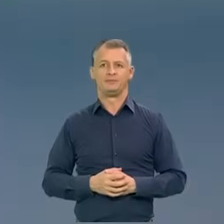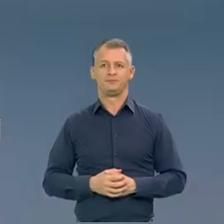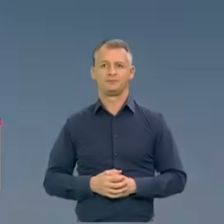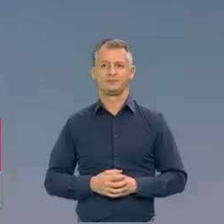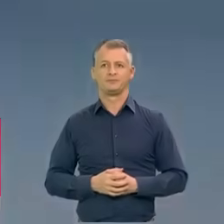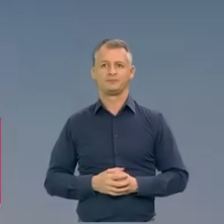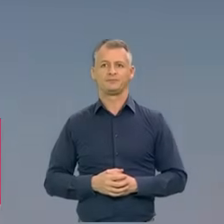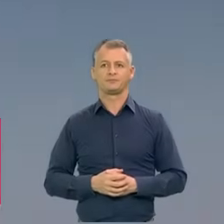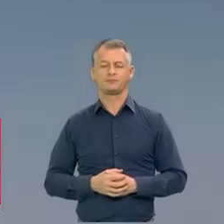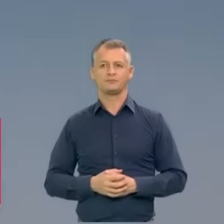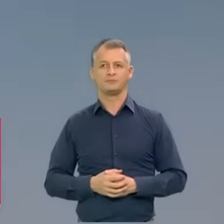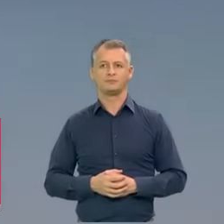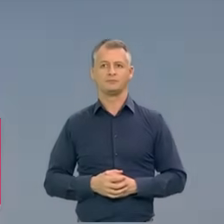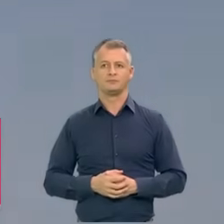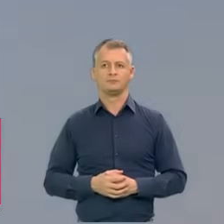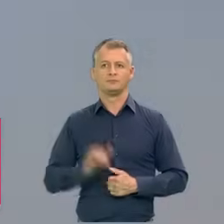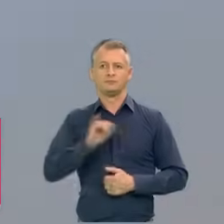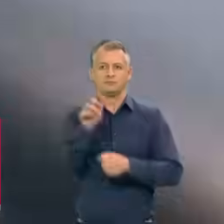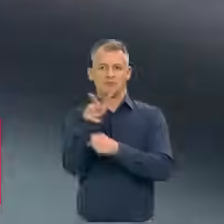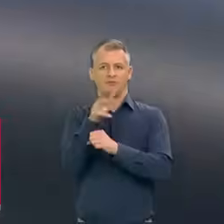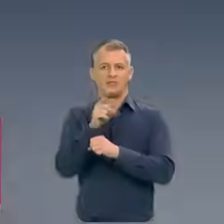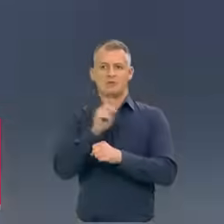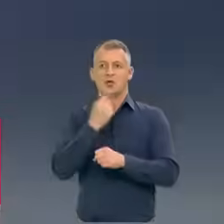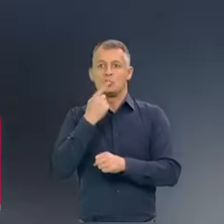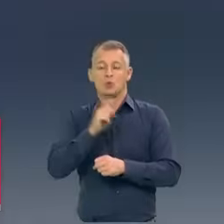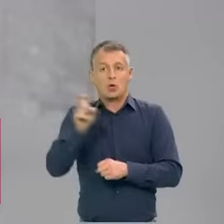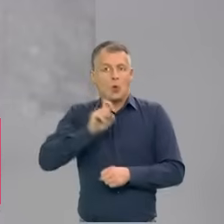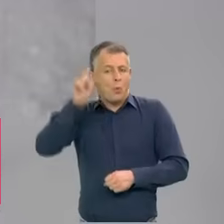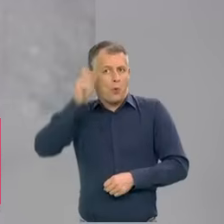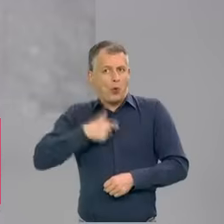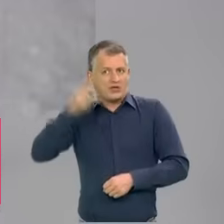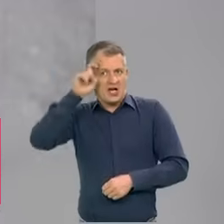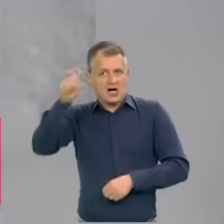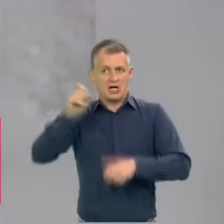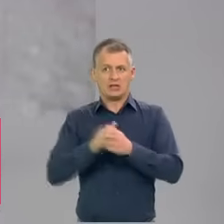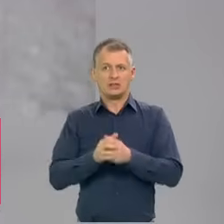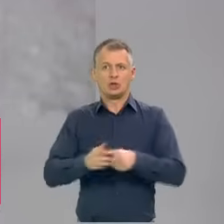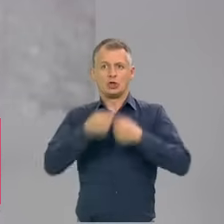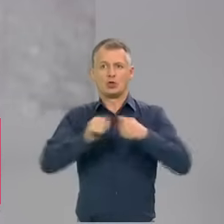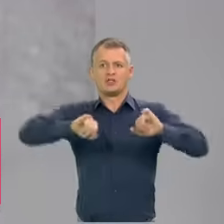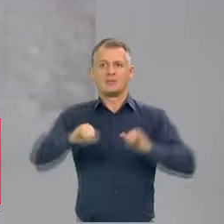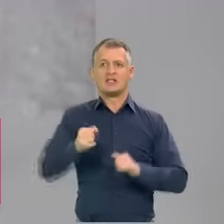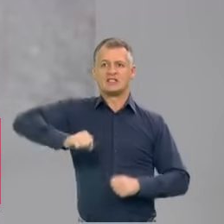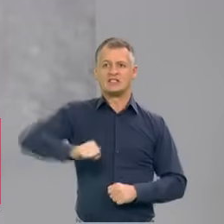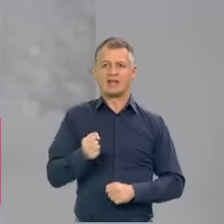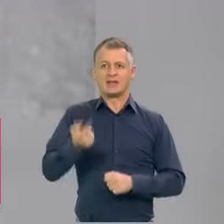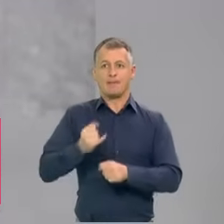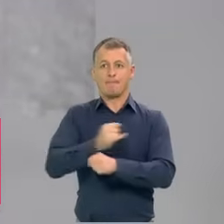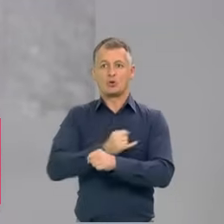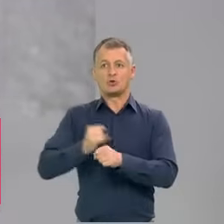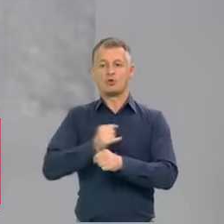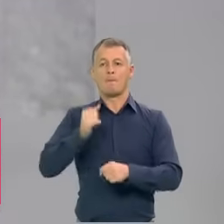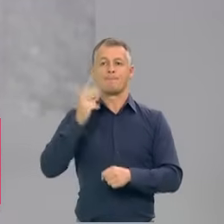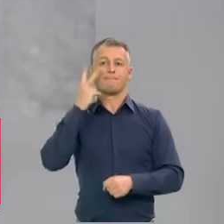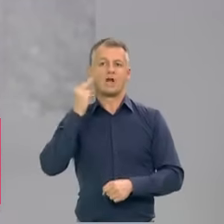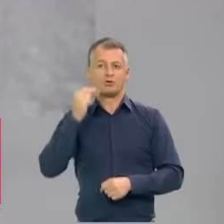emoțional Vai nu cred totul s a întâmplat într un sat din Brașov animalul sălbatic